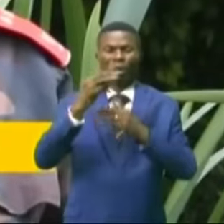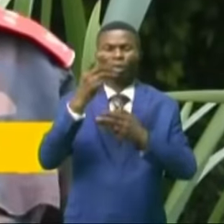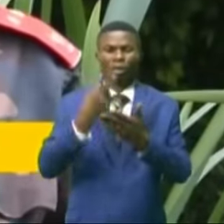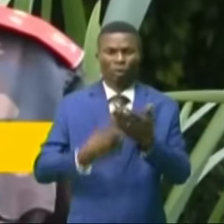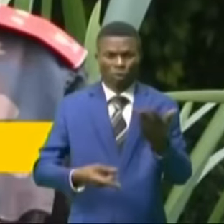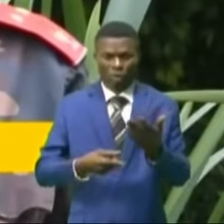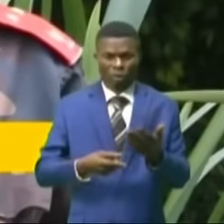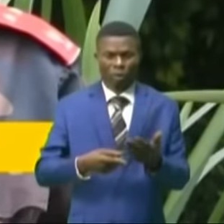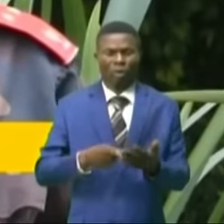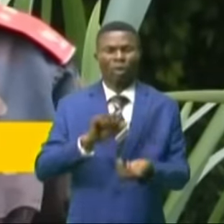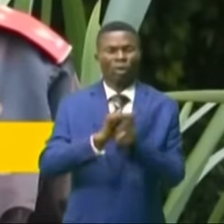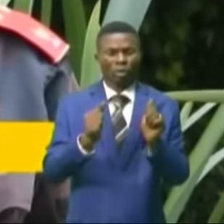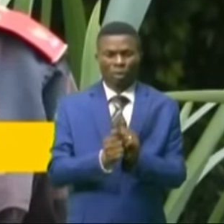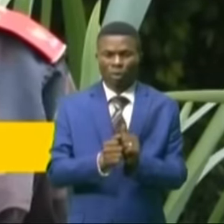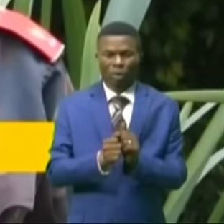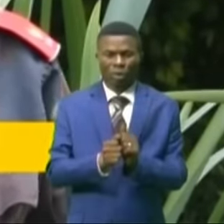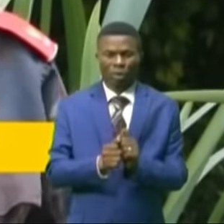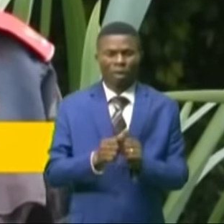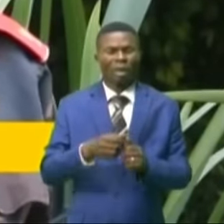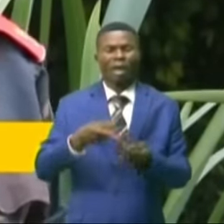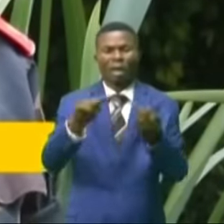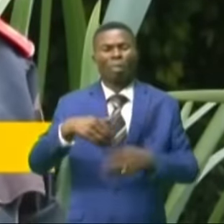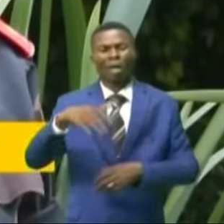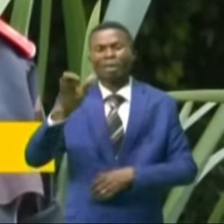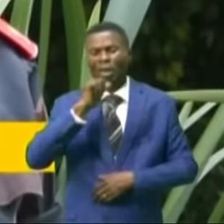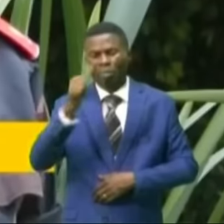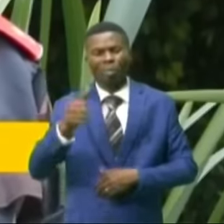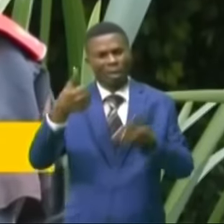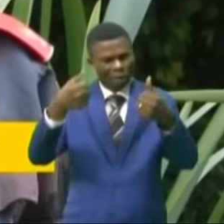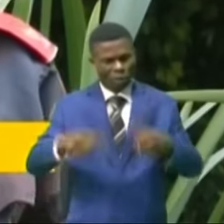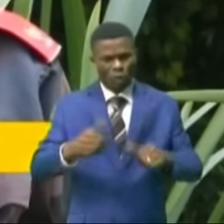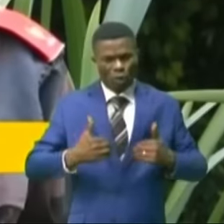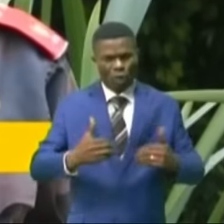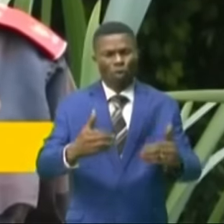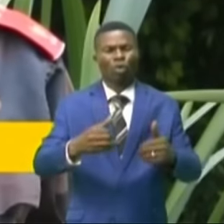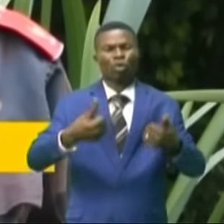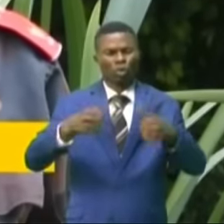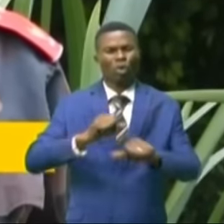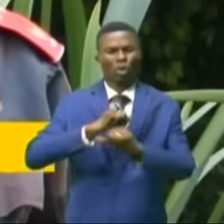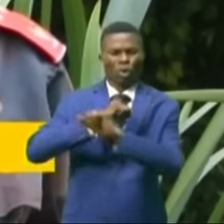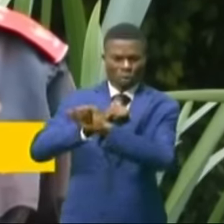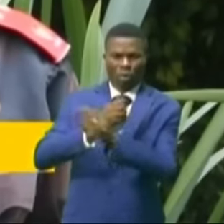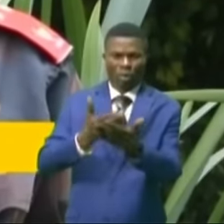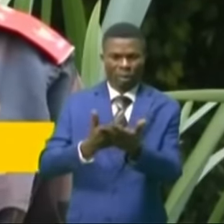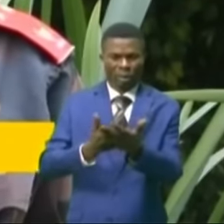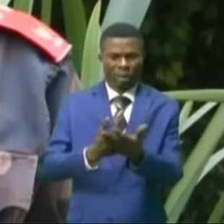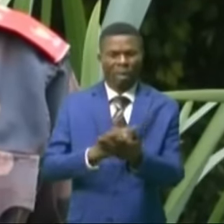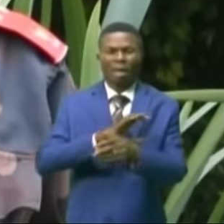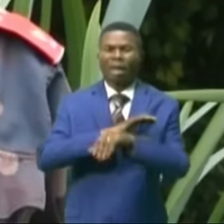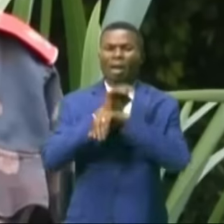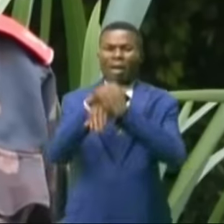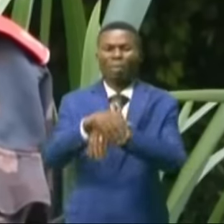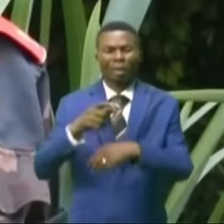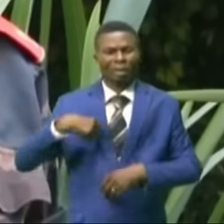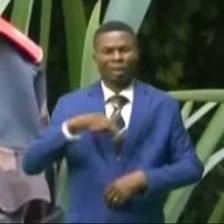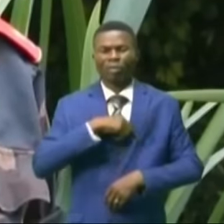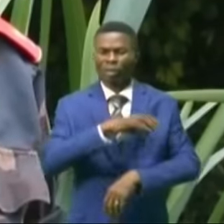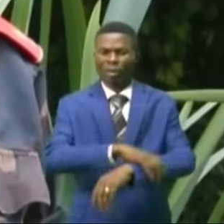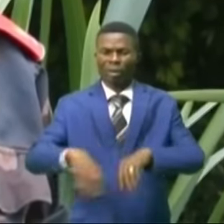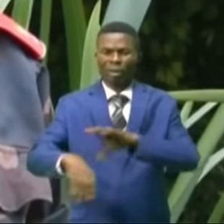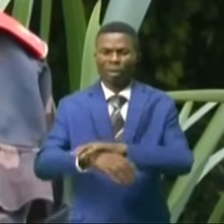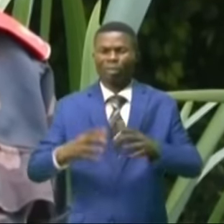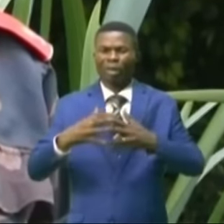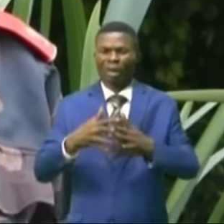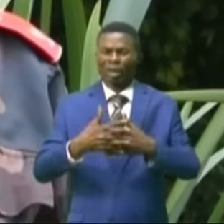la résilience. Nous n'avons pas où aller, c'est notre pays. Nous devons continuer à résister, essayer de compatir ensemble, se tenir main à